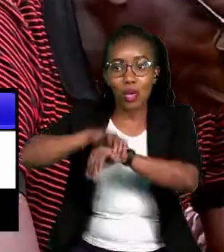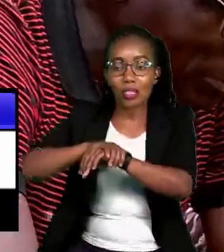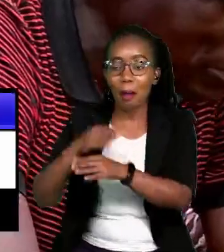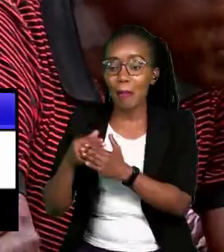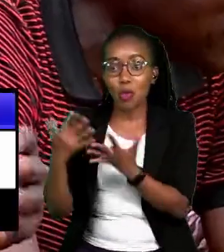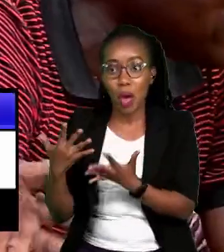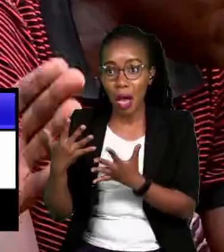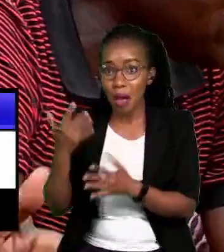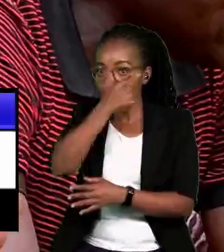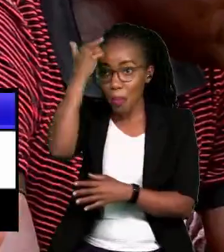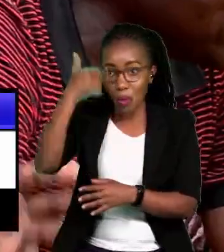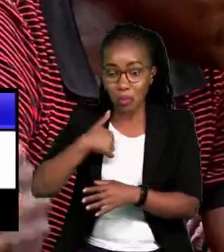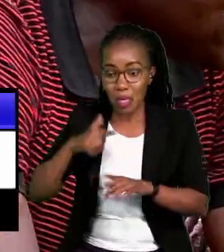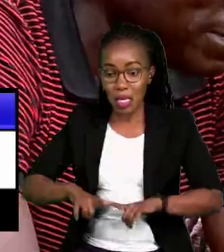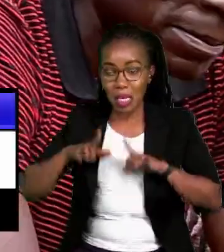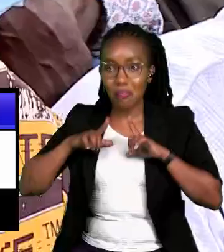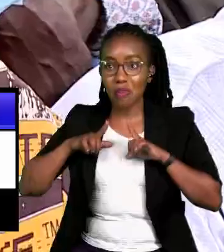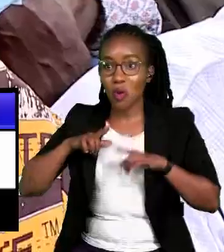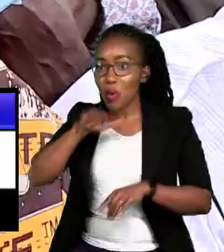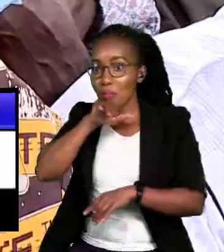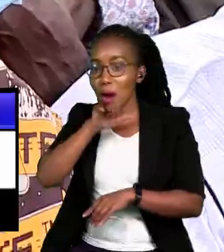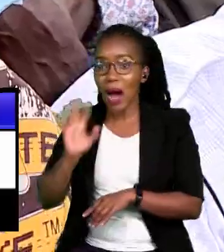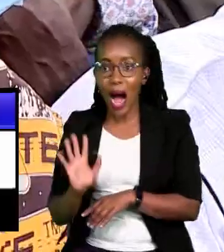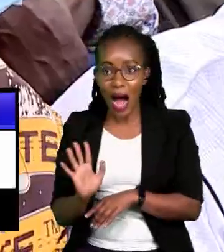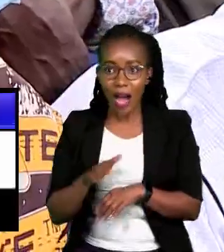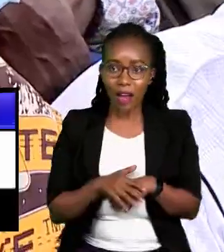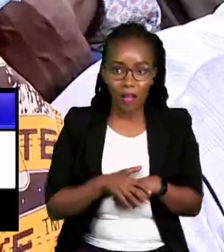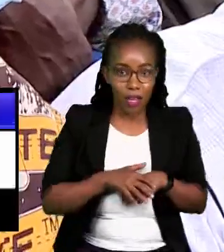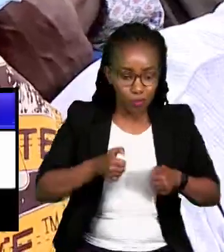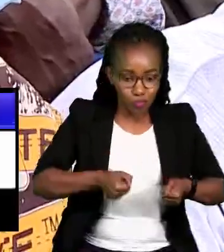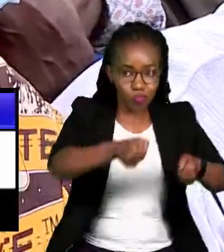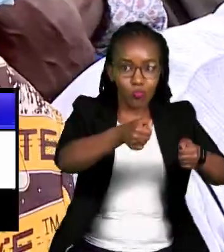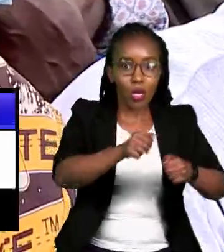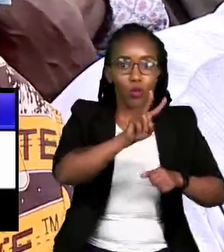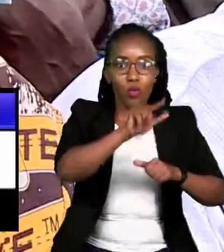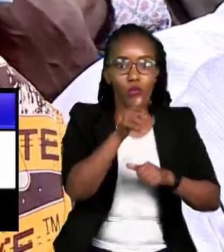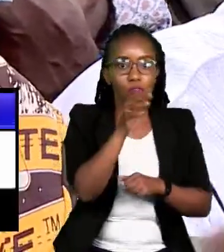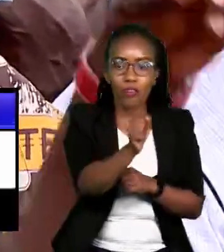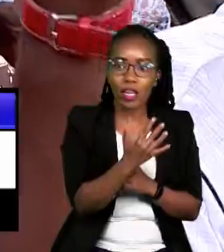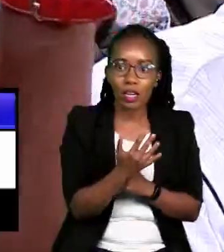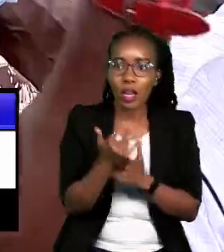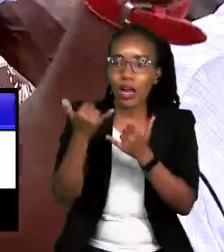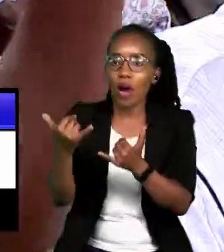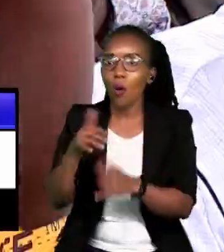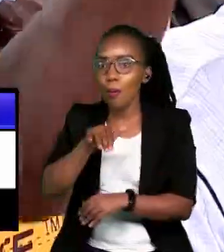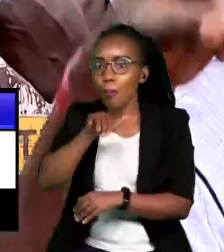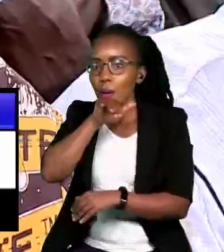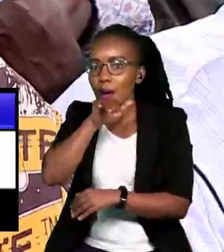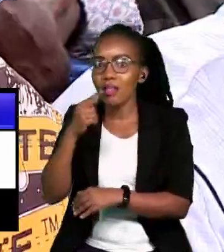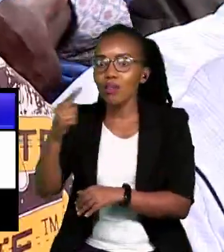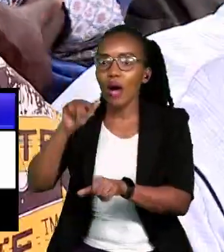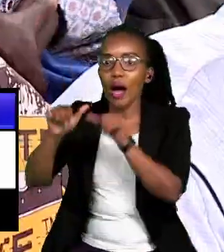naye na yeye alisema ni businessman. Nasema hivi. Because Wilbur costs only 2,500. Now Raila has brought